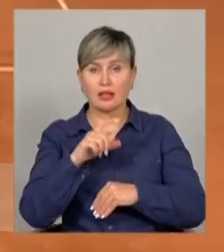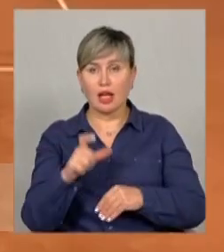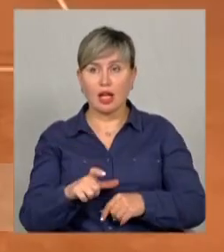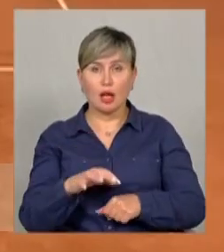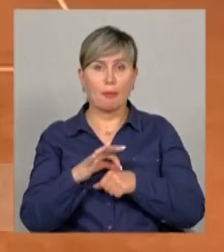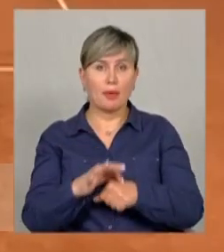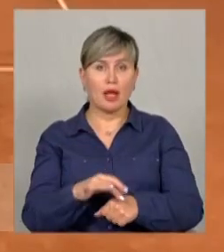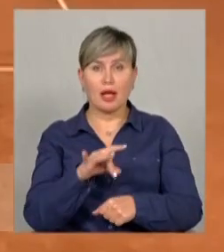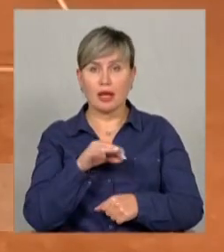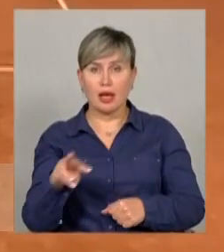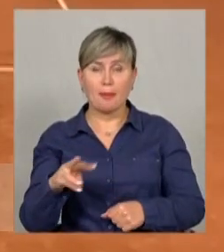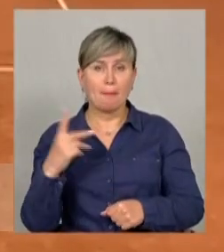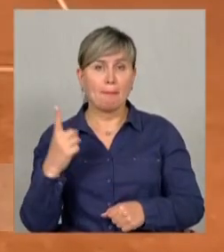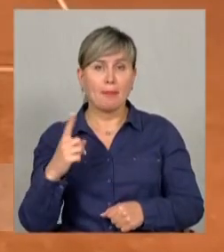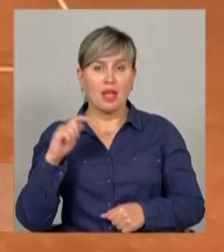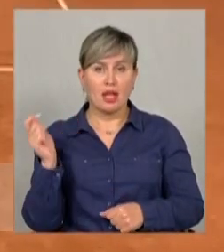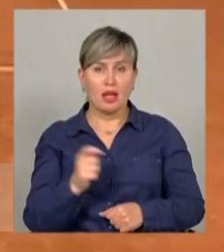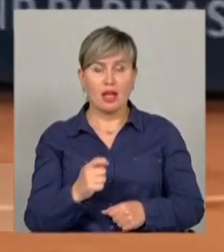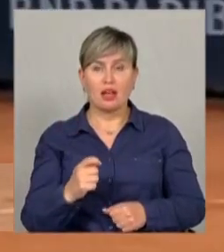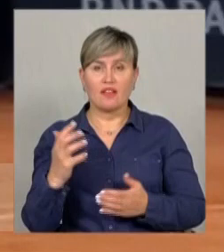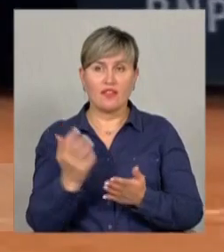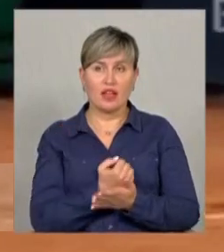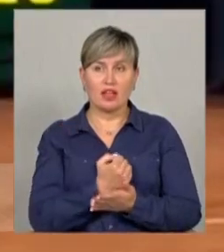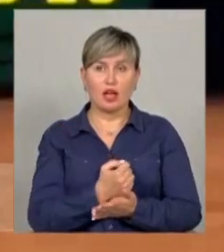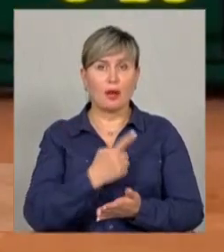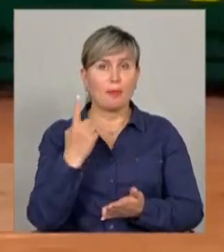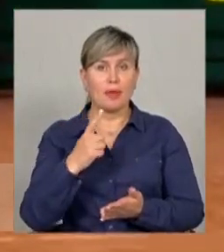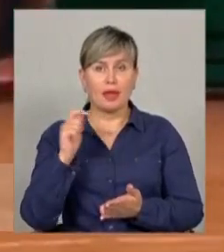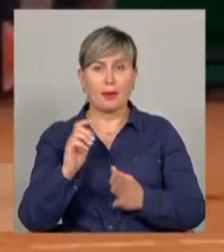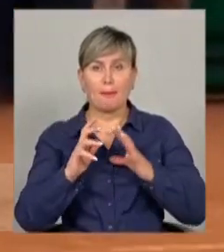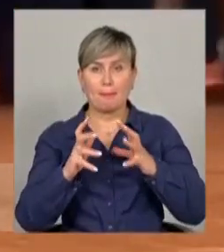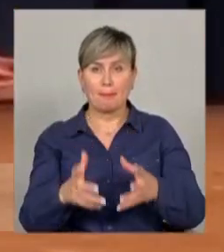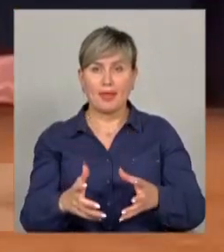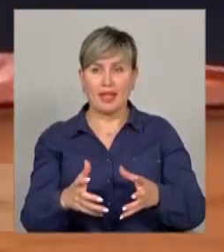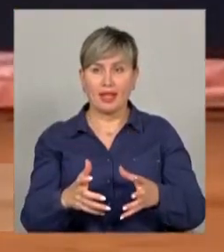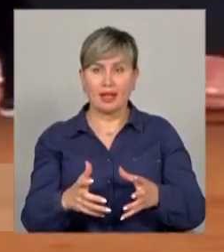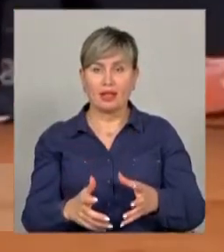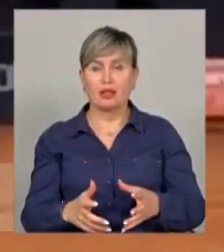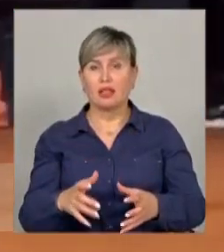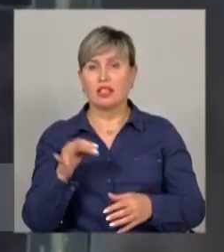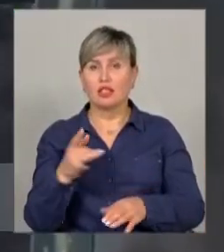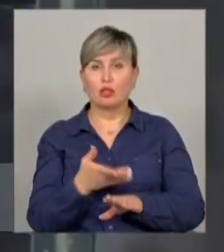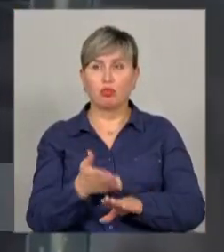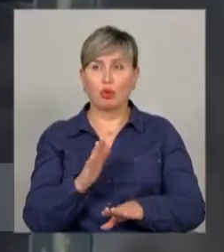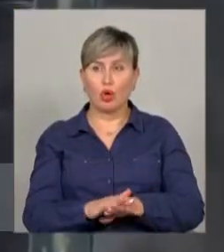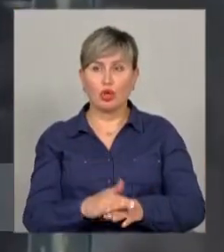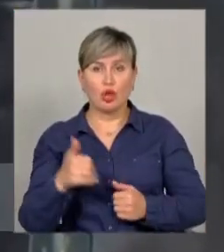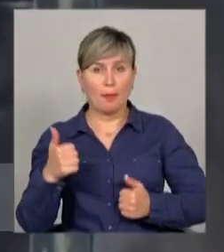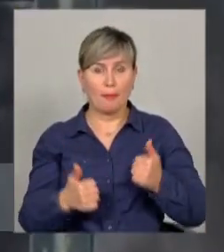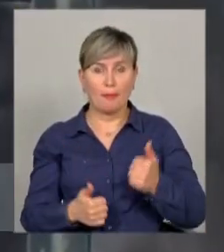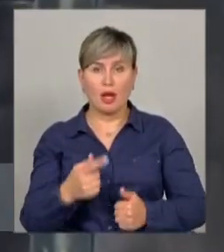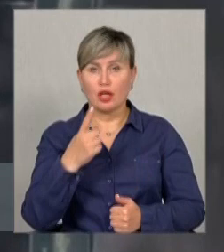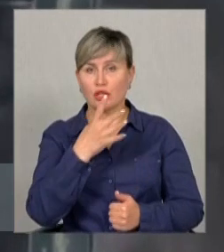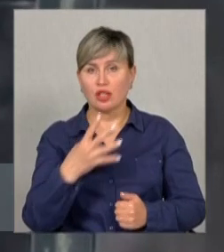в Риме, первая ракетка Казахстана взяла верх над первой ракеткой мира Игой Швёнтек из Польши. Матч